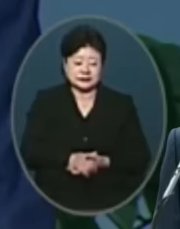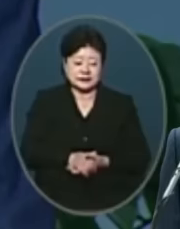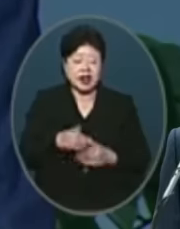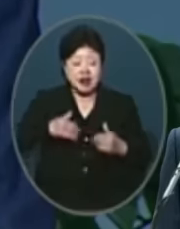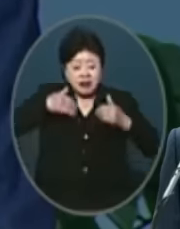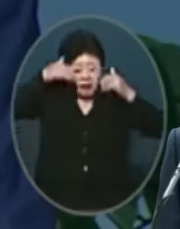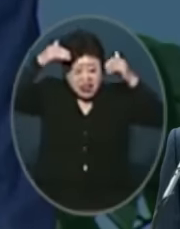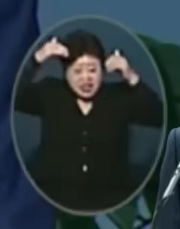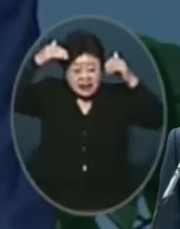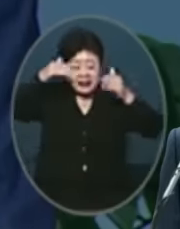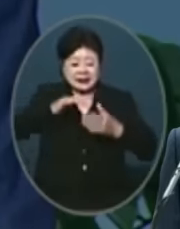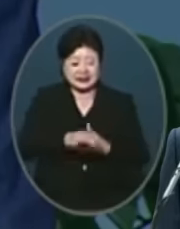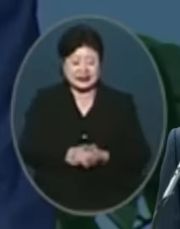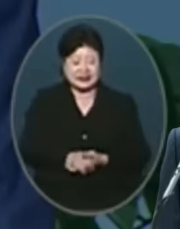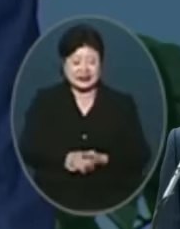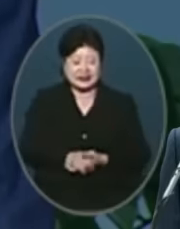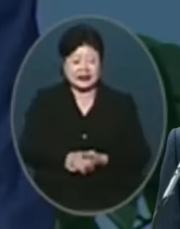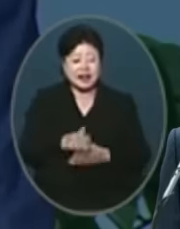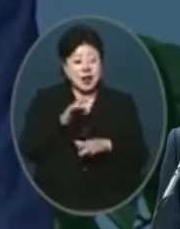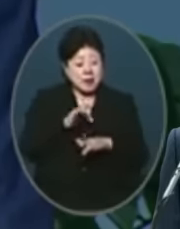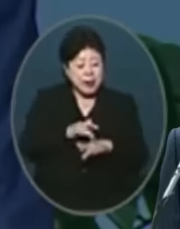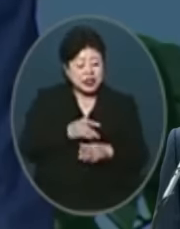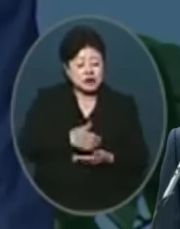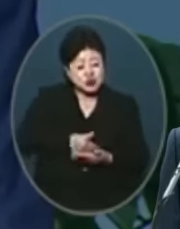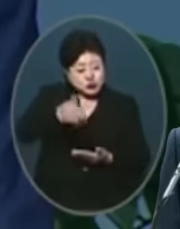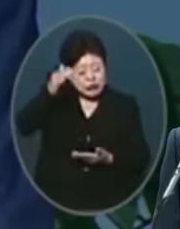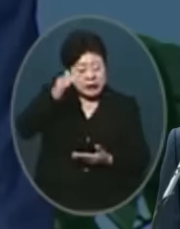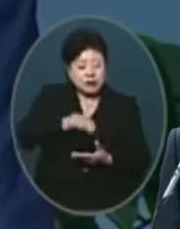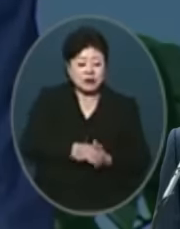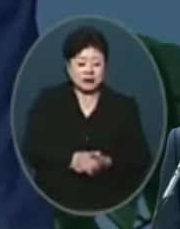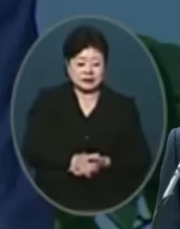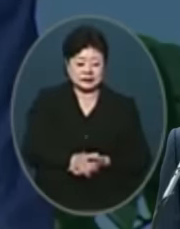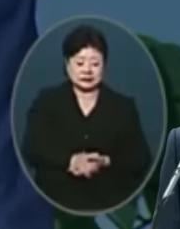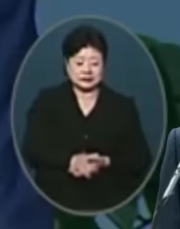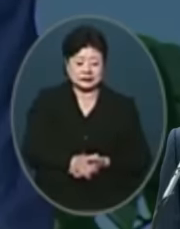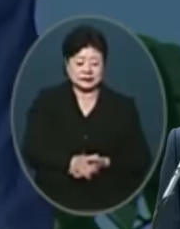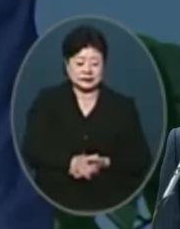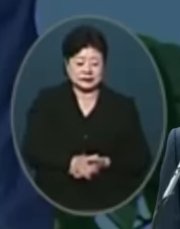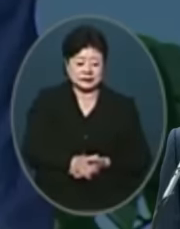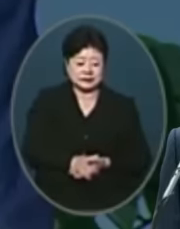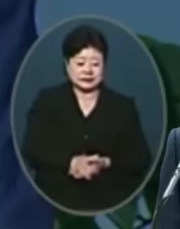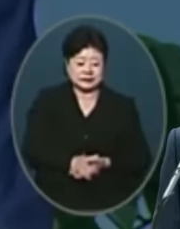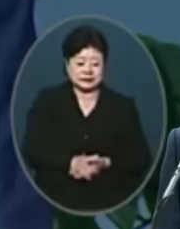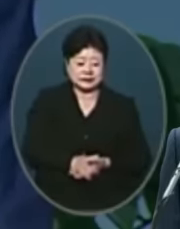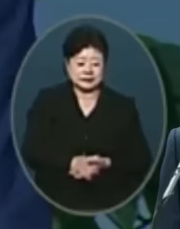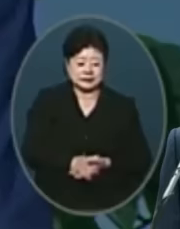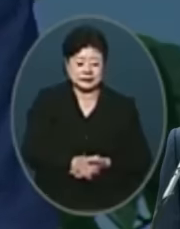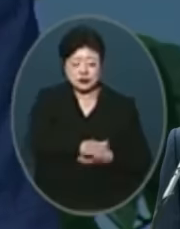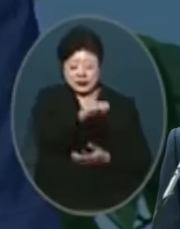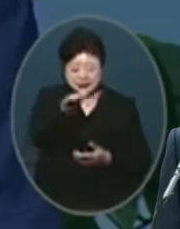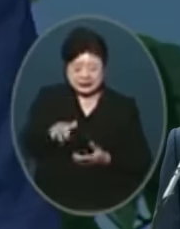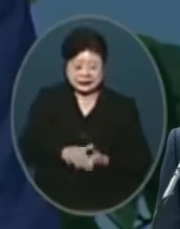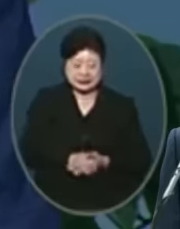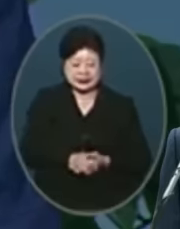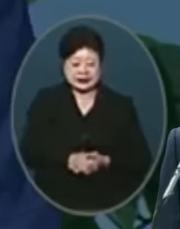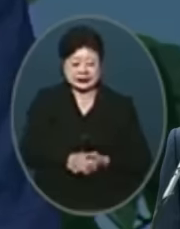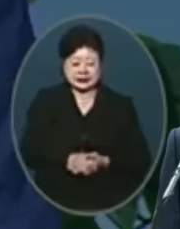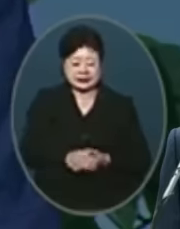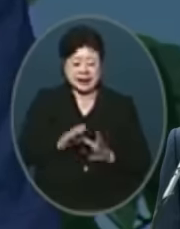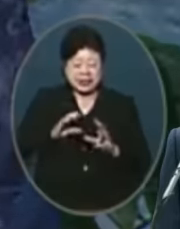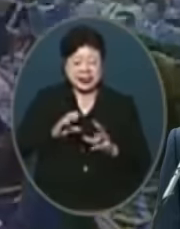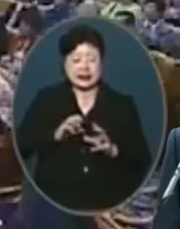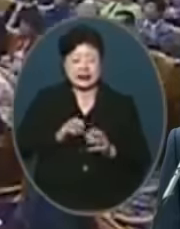그인 마귀들을 쫓아내고 우리는